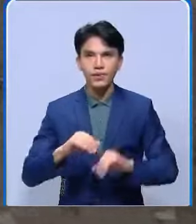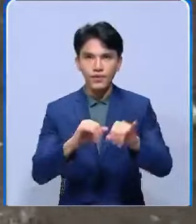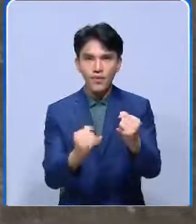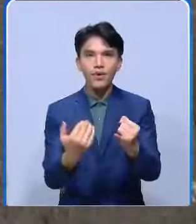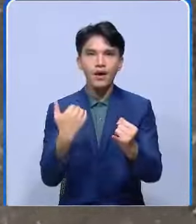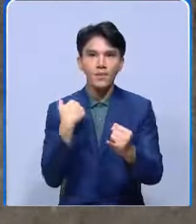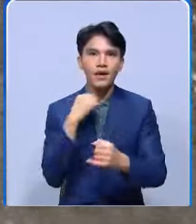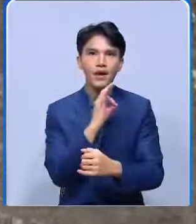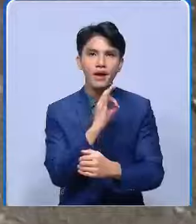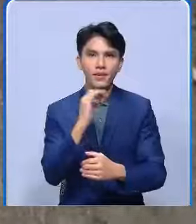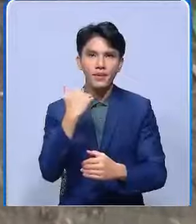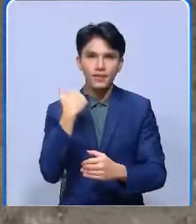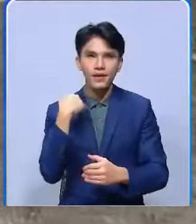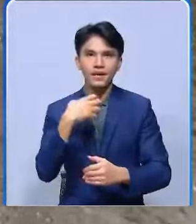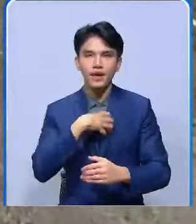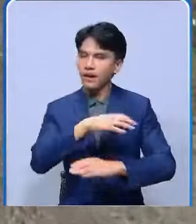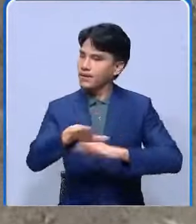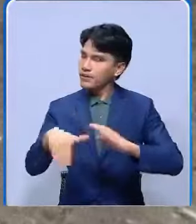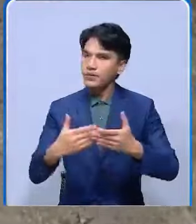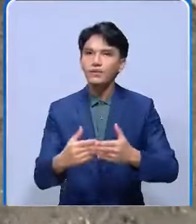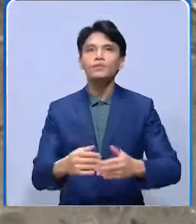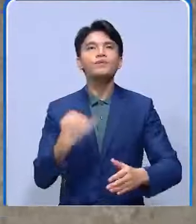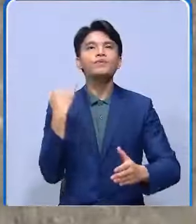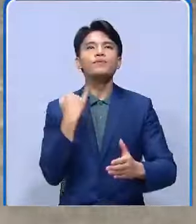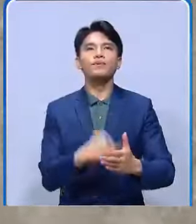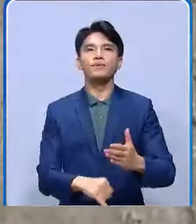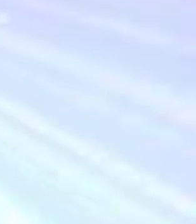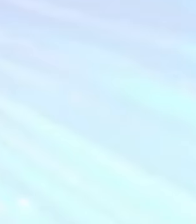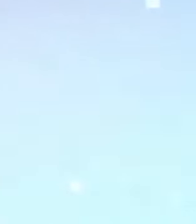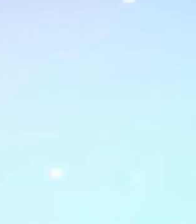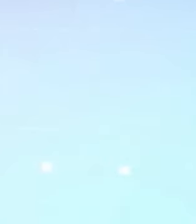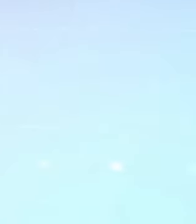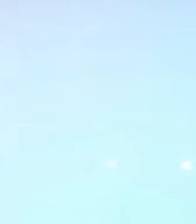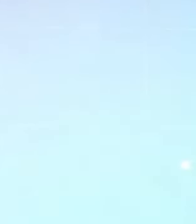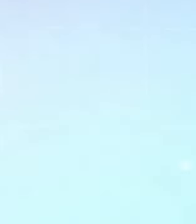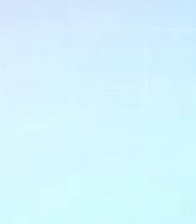ี่เตี้ผู้ต้องหารับโทษสงสุดค่ะ